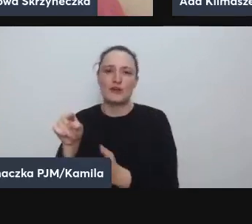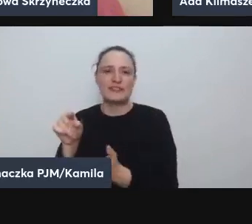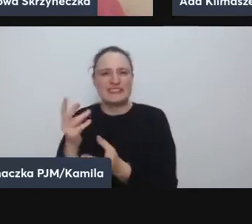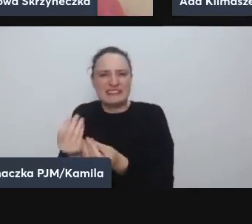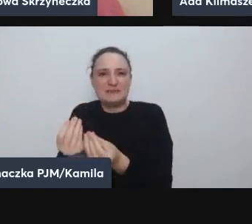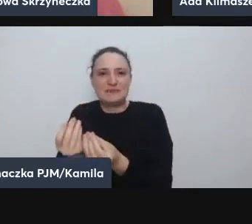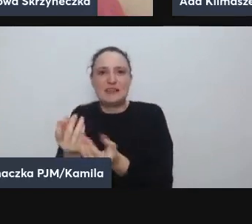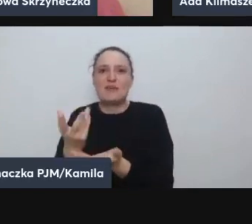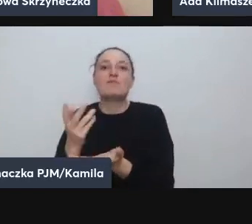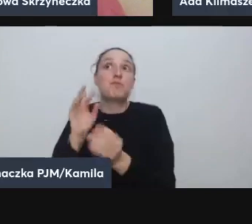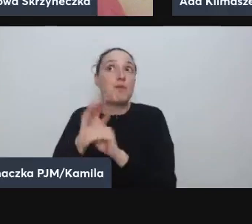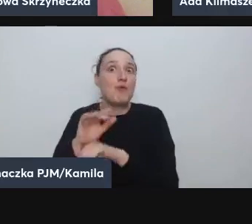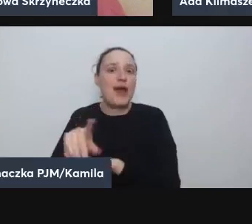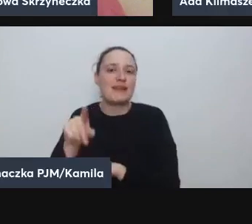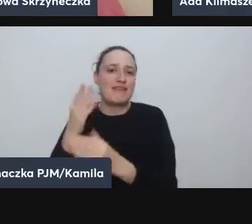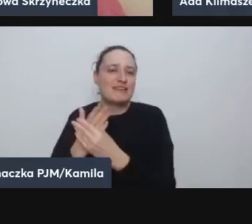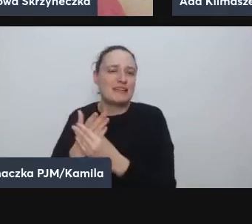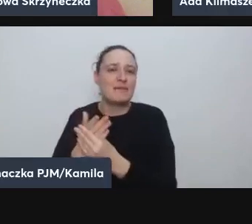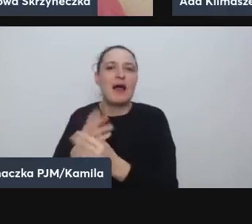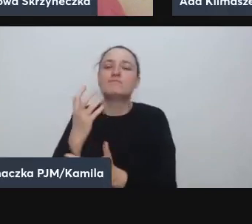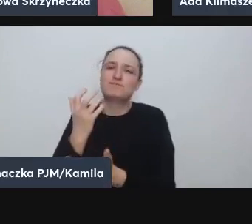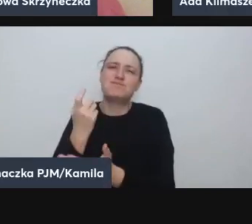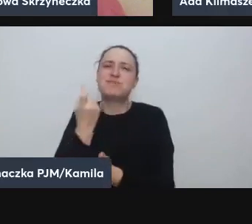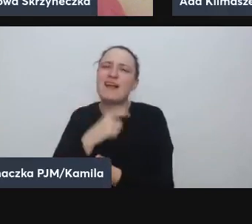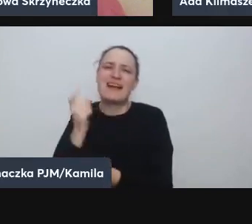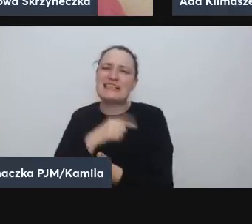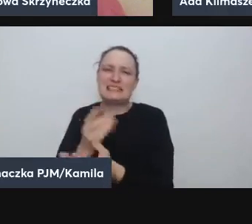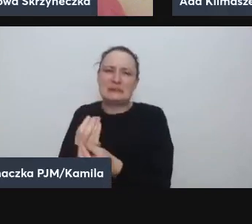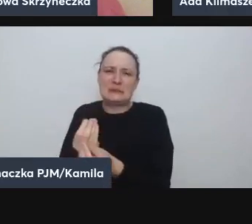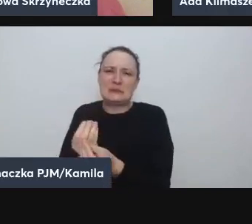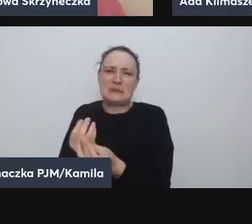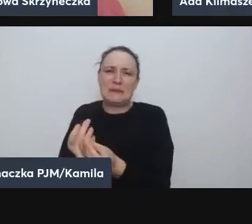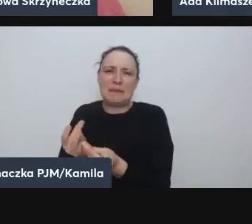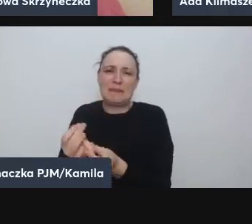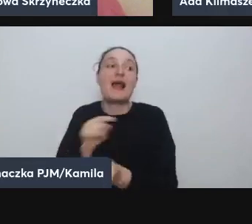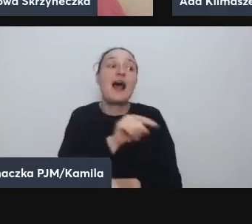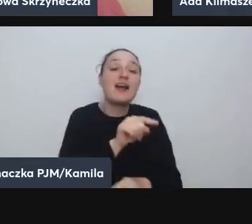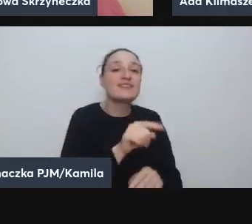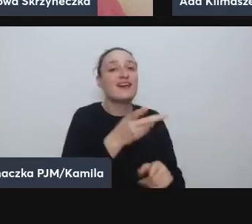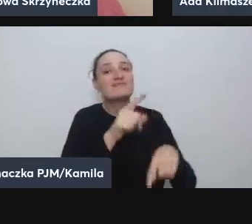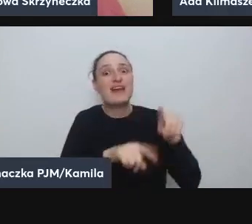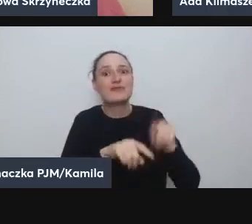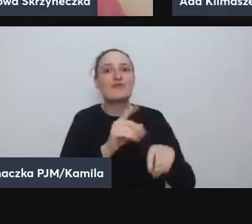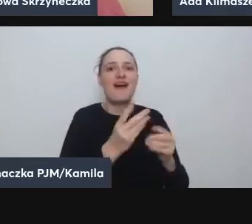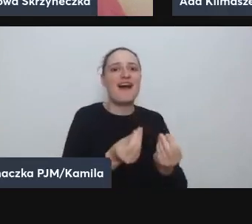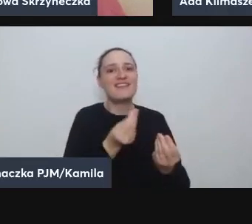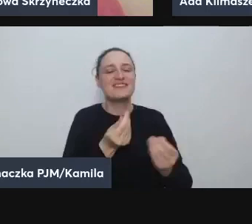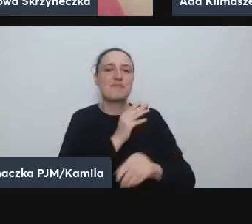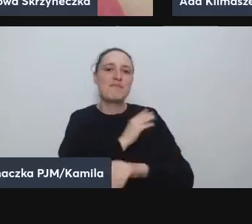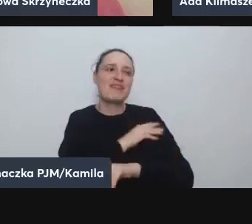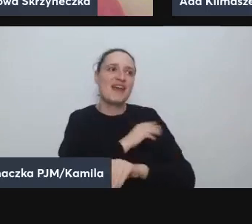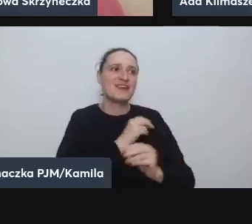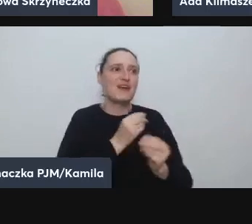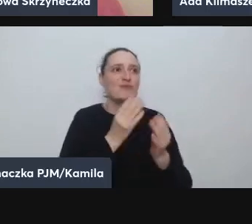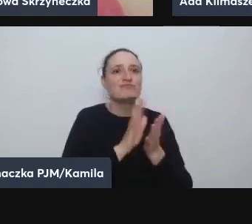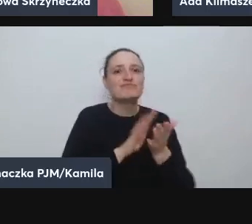ta taka popularna, to jest taka, no taka plastikowa dotyku, no, a ta jest taka, wiecie, bawełniana jakby, więc jest duża różnica,